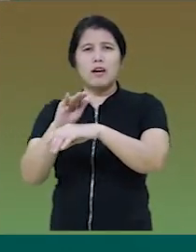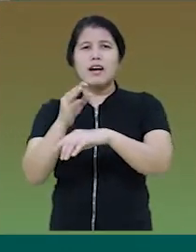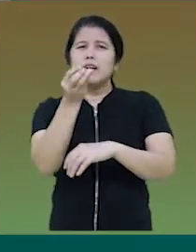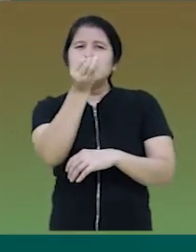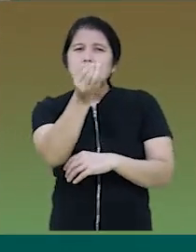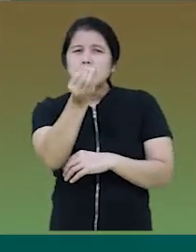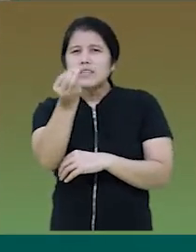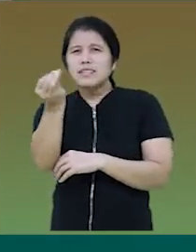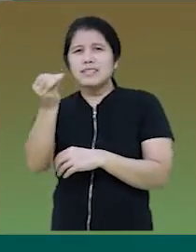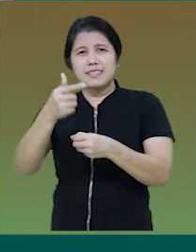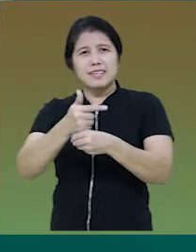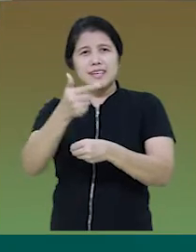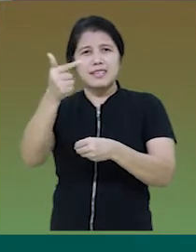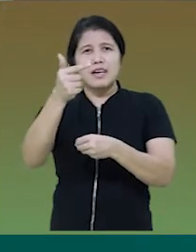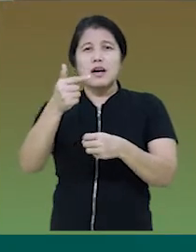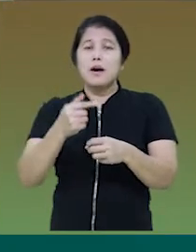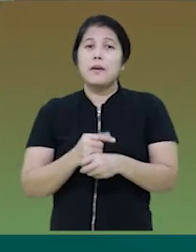gas.